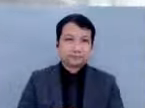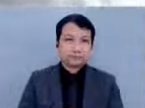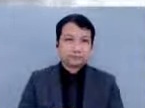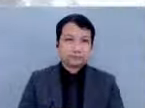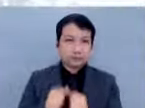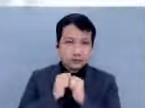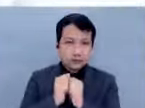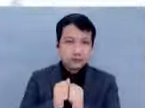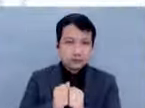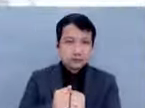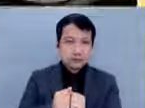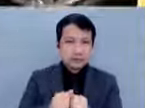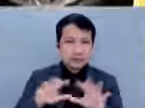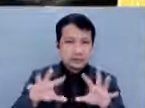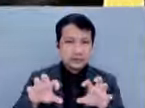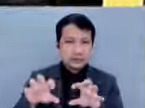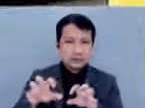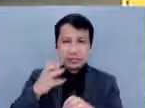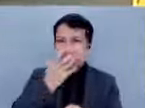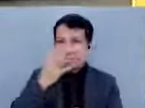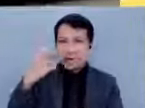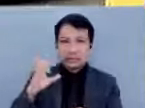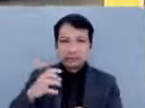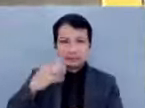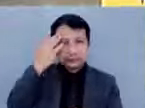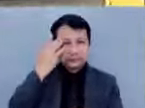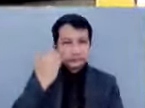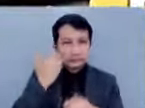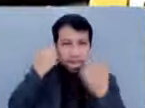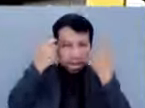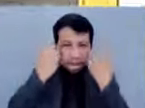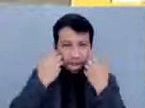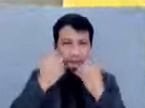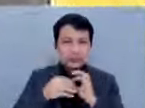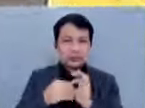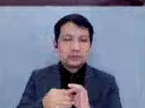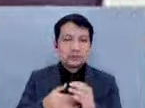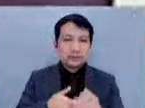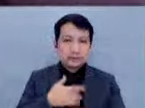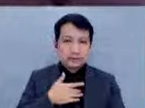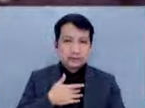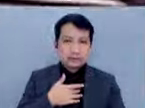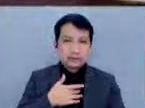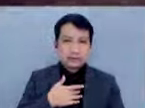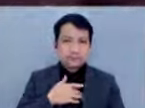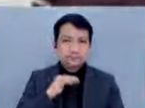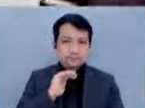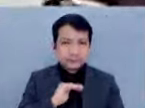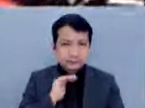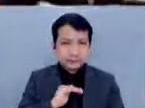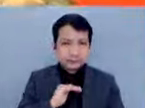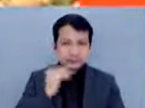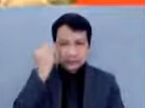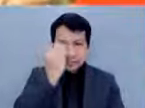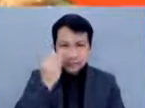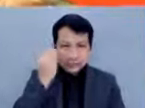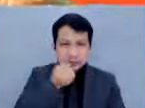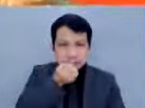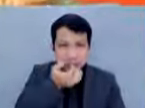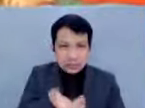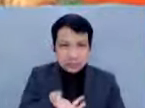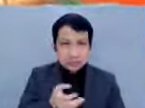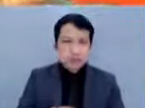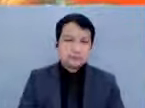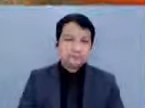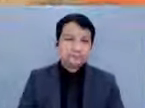ang heat cramps at heat exhaustion kung saan karaniwang makakaramdam ng fatigue, pagkahilo at pagsusuka. Kung ikaw ay